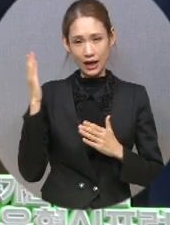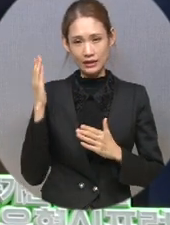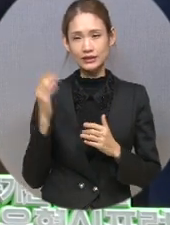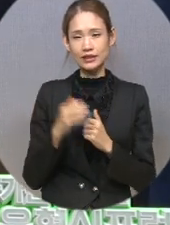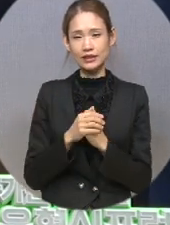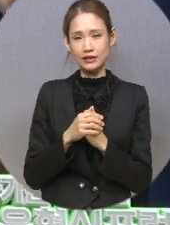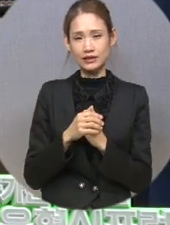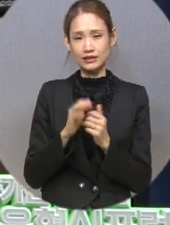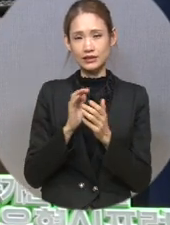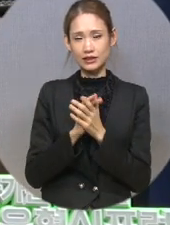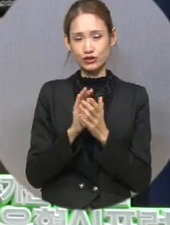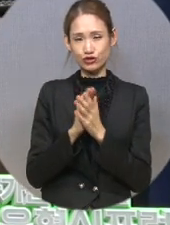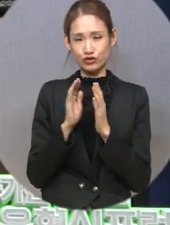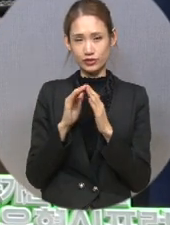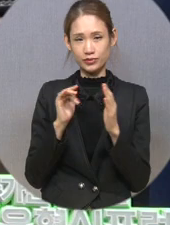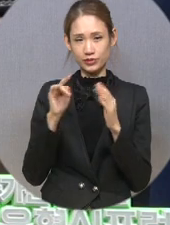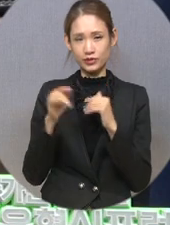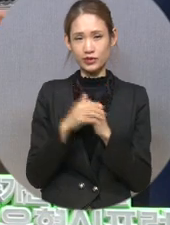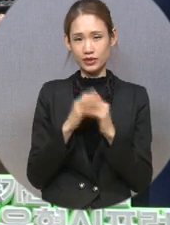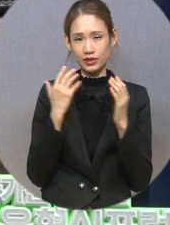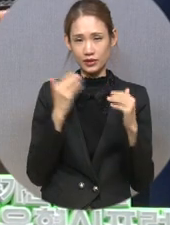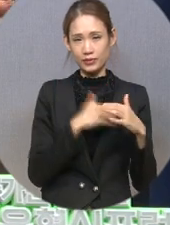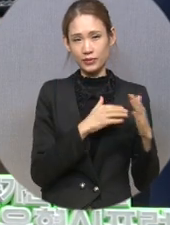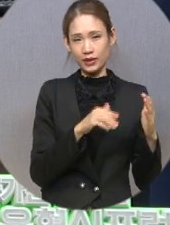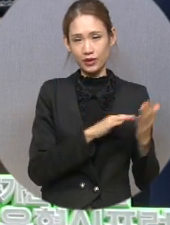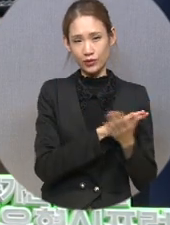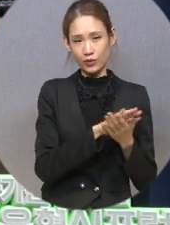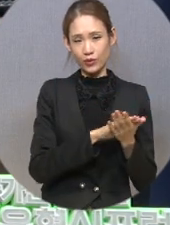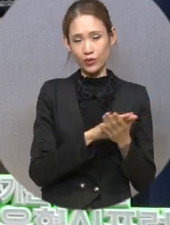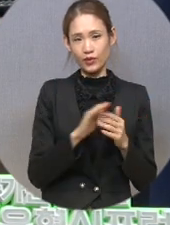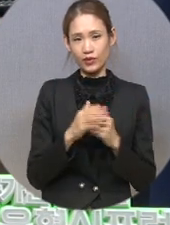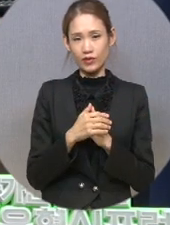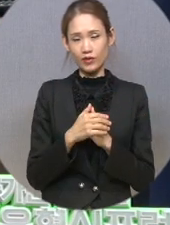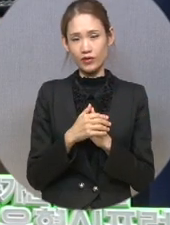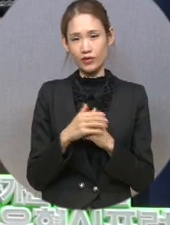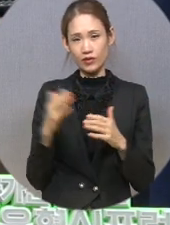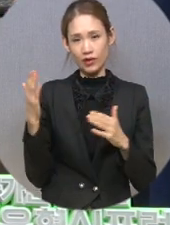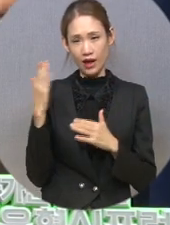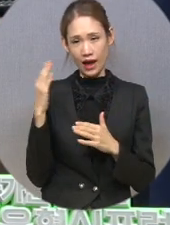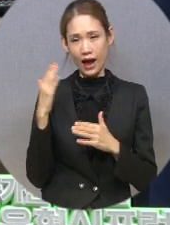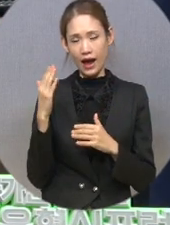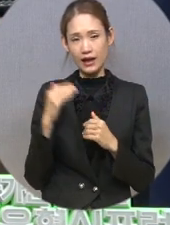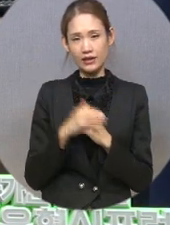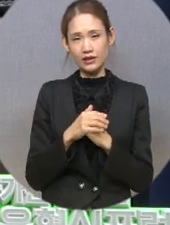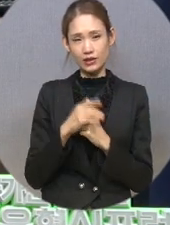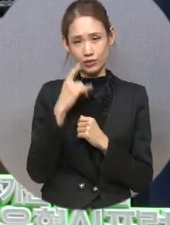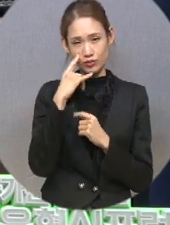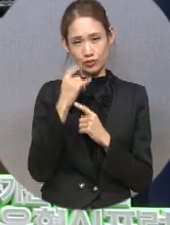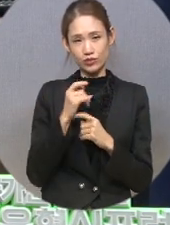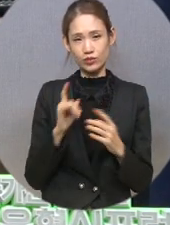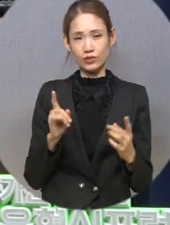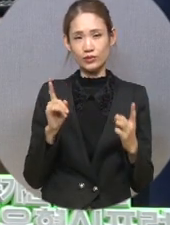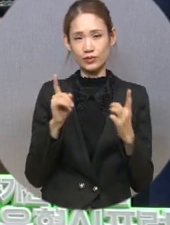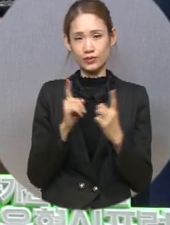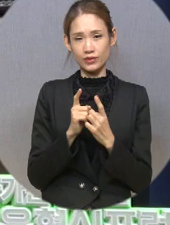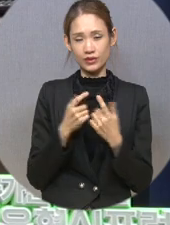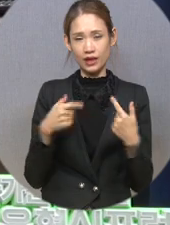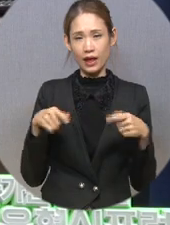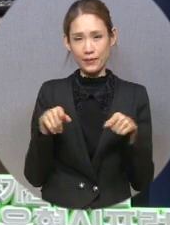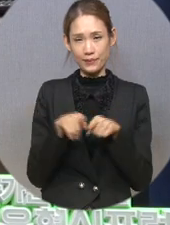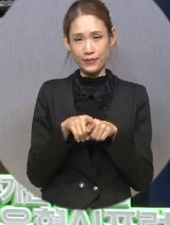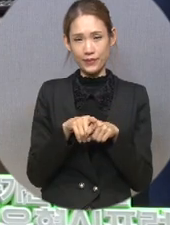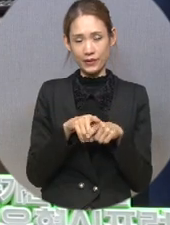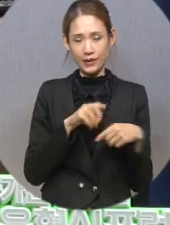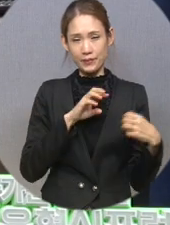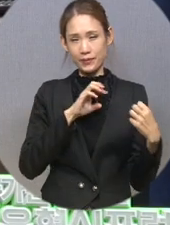가서 아이들은 이제 밖에서 놀거나 뭐 이렇게 하게 하고, 그 학생과 부모님 만나서 함께 이런저런 이야기를